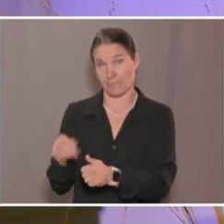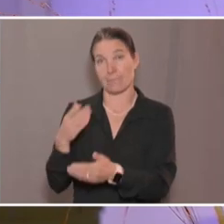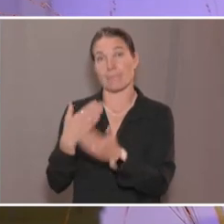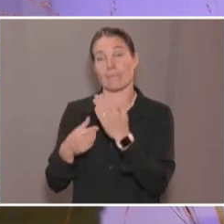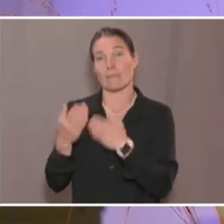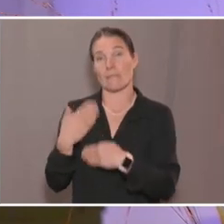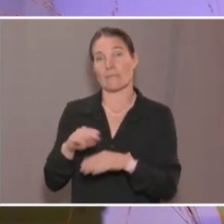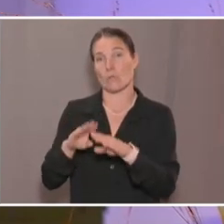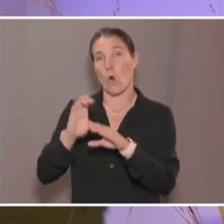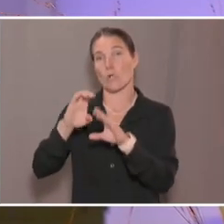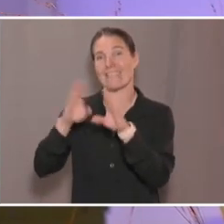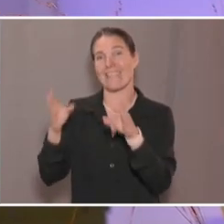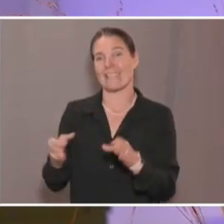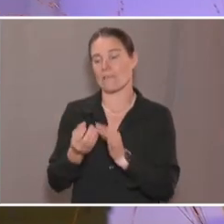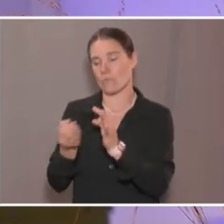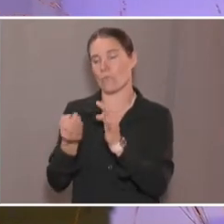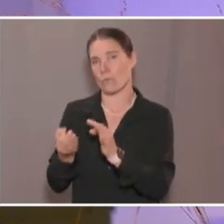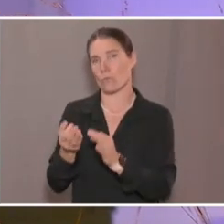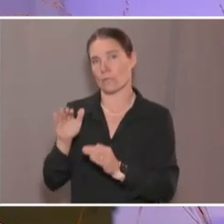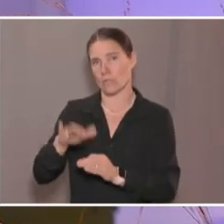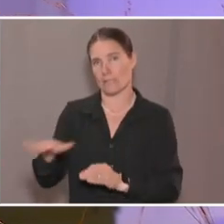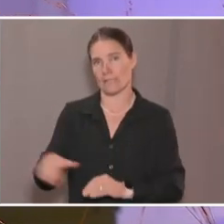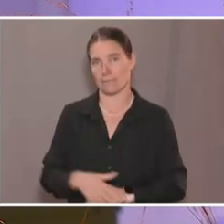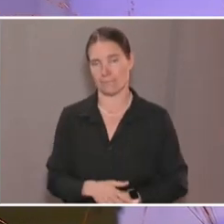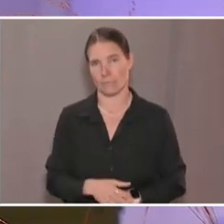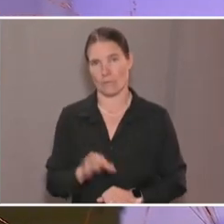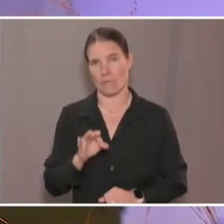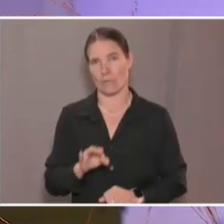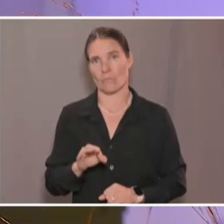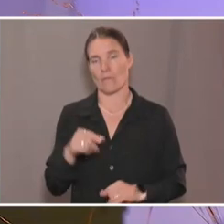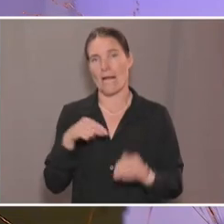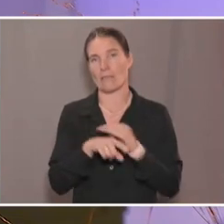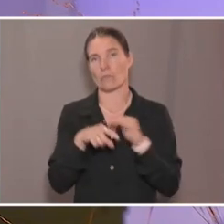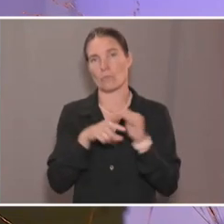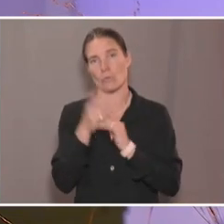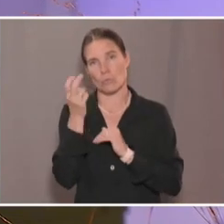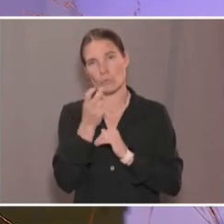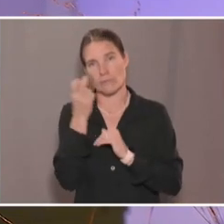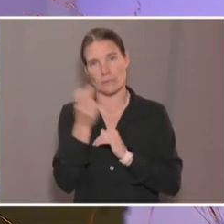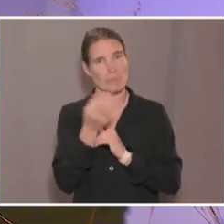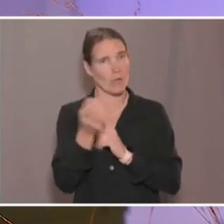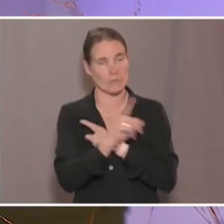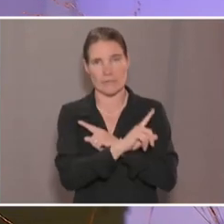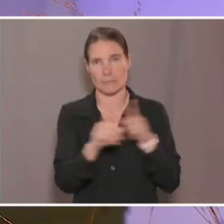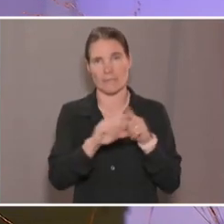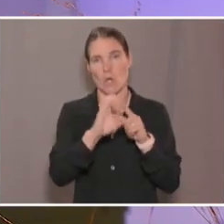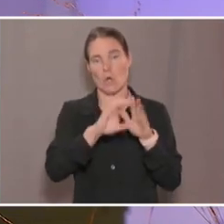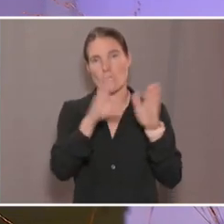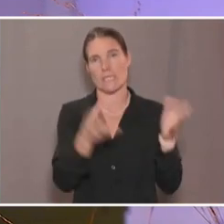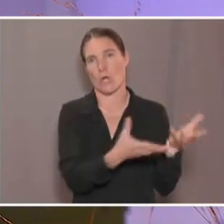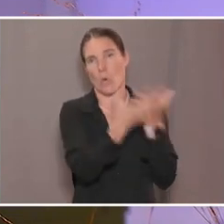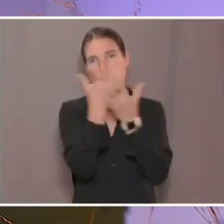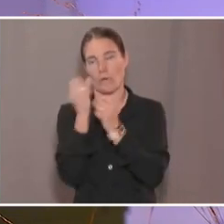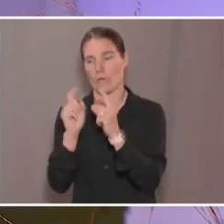nämlich Container zur Verfügung gestellt hat, die für die Unterbringung von Asylsuchenden nicht mehr benötigt wurden, um